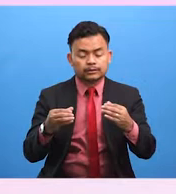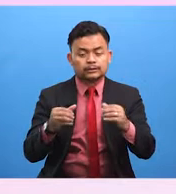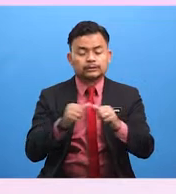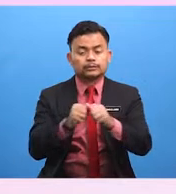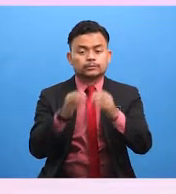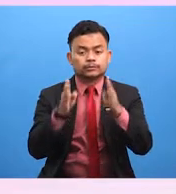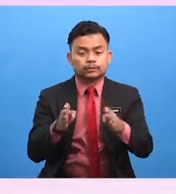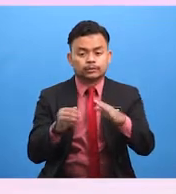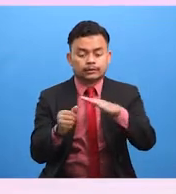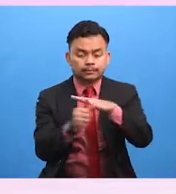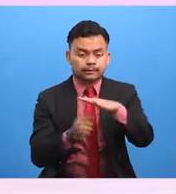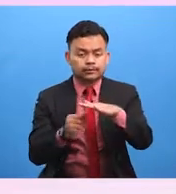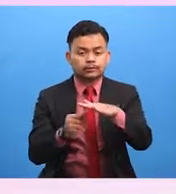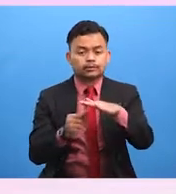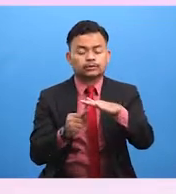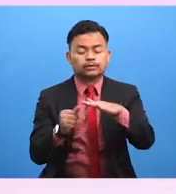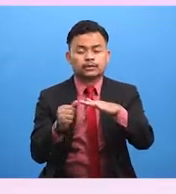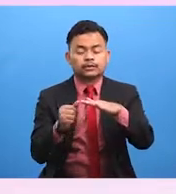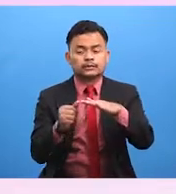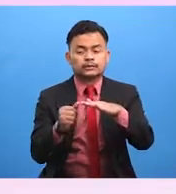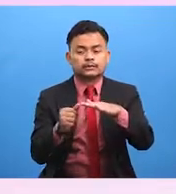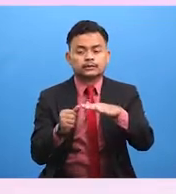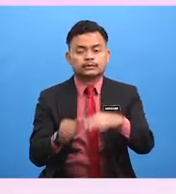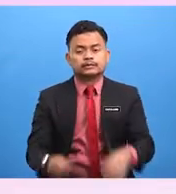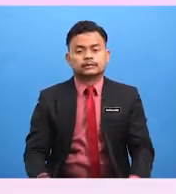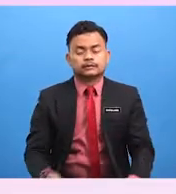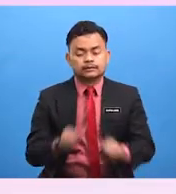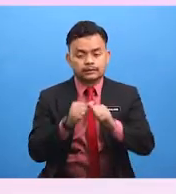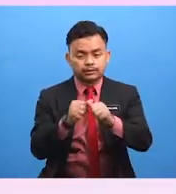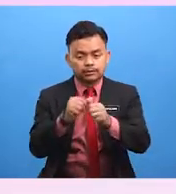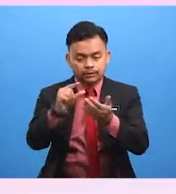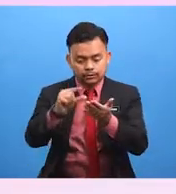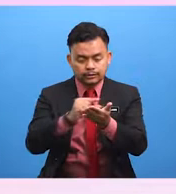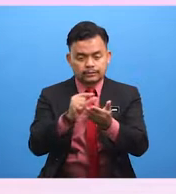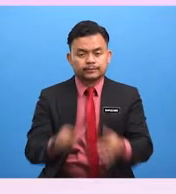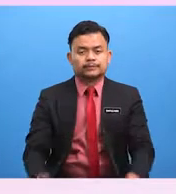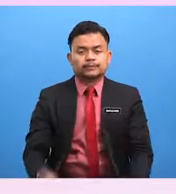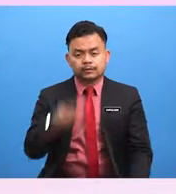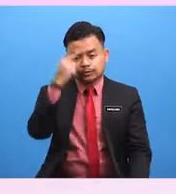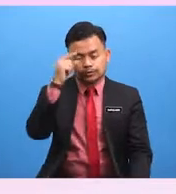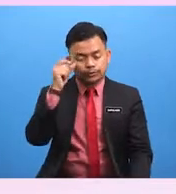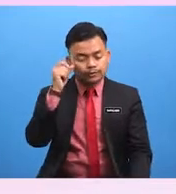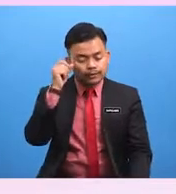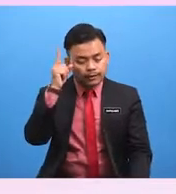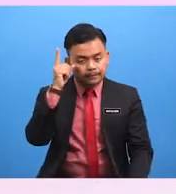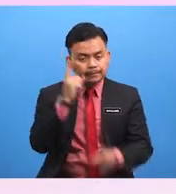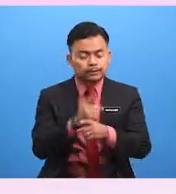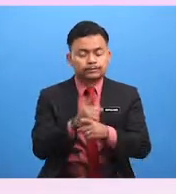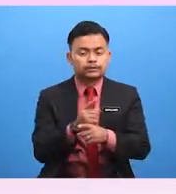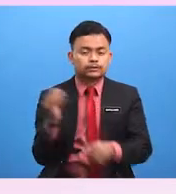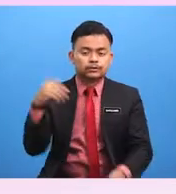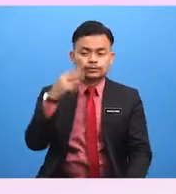kegunaannya. Untuk memahami dengan lebih mendalam lagi, jom kita perhatikan